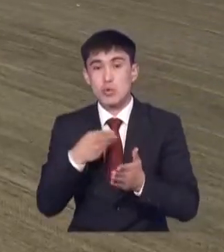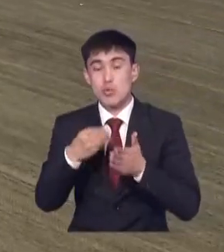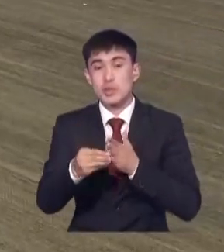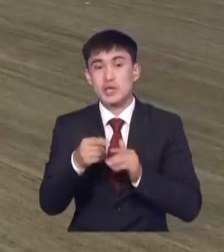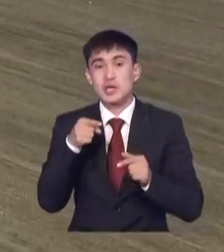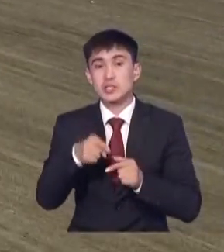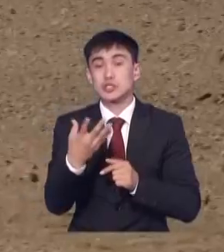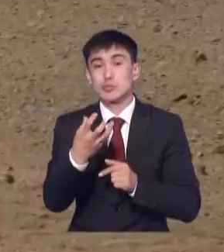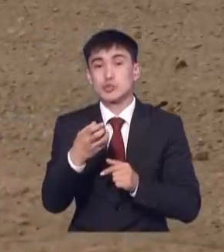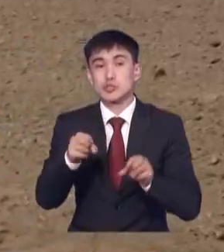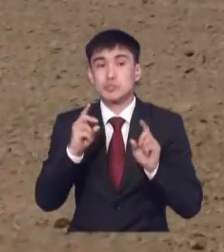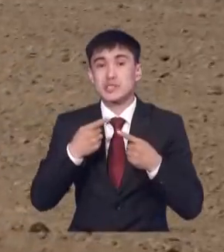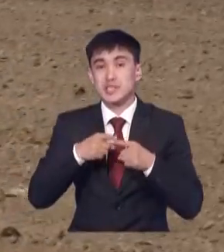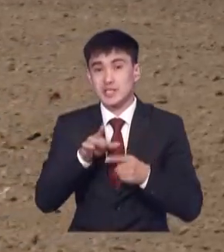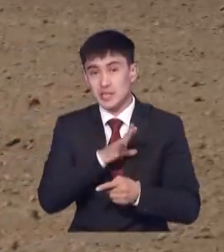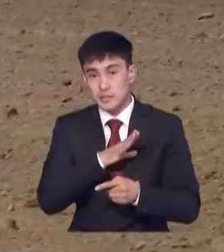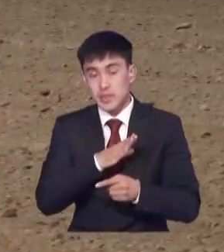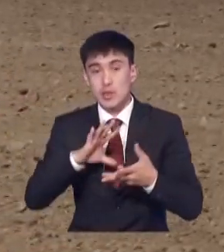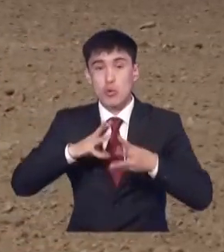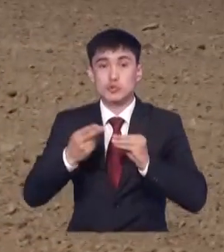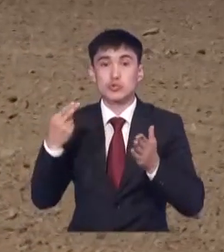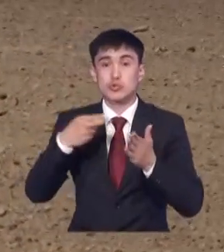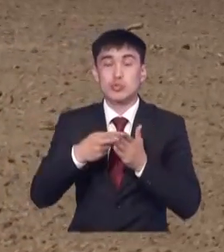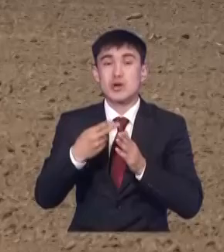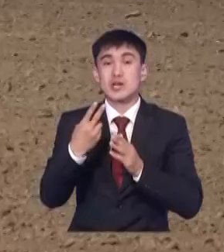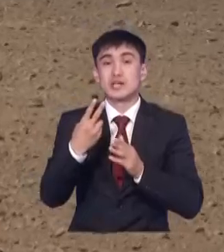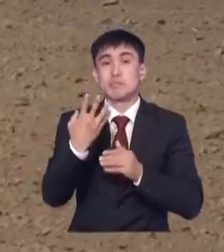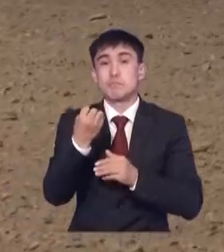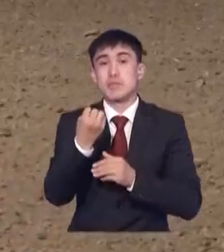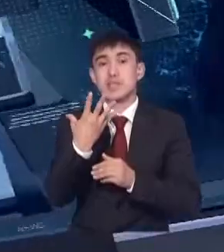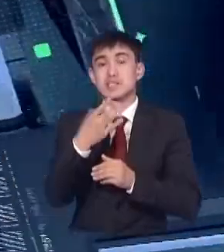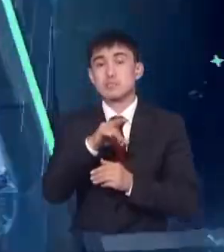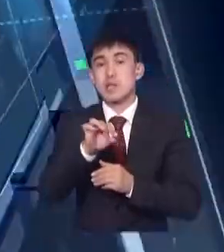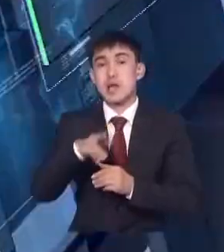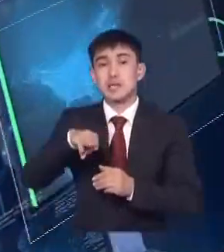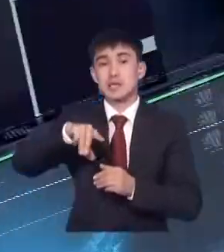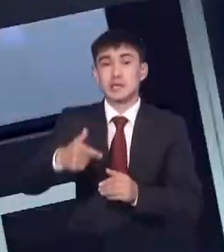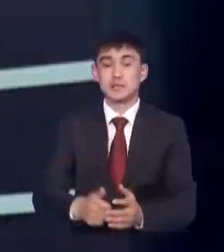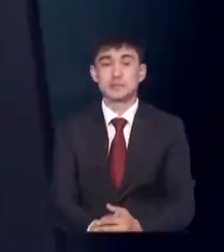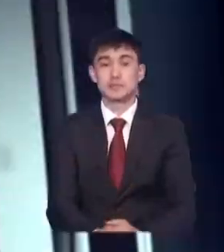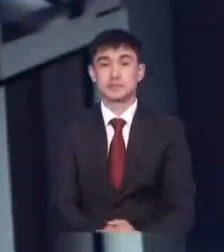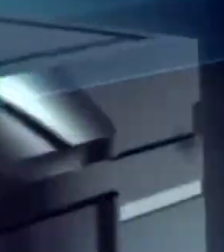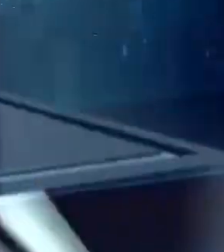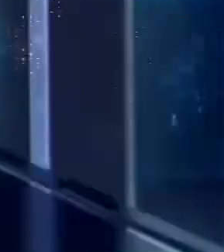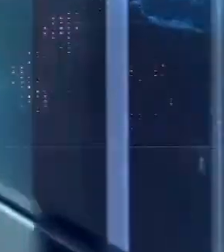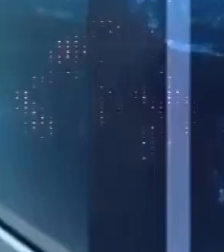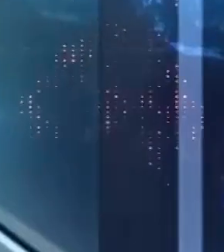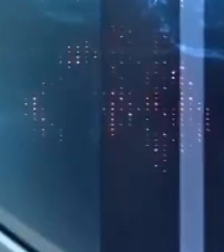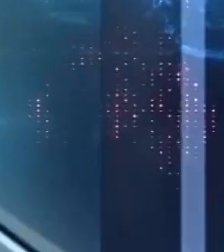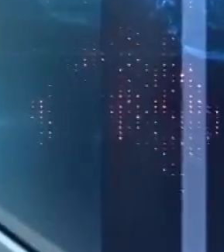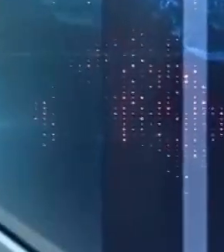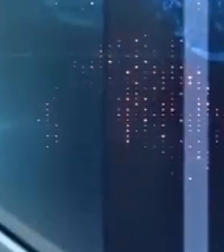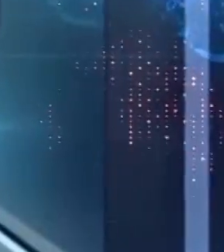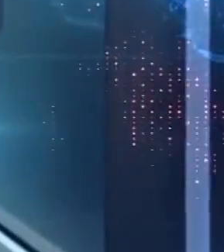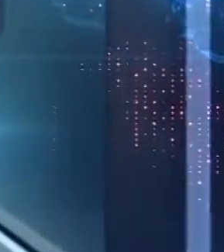около 1500 единиц техники на общую сумму 15 миллиардов тенге. Надежда Белова, Нуржан Касабулатов,